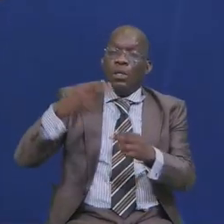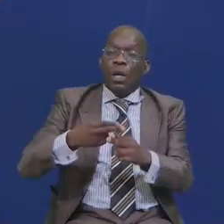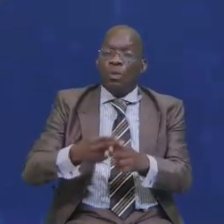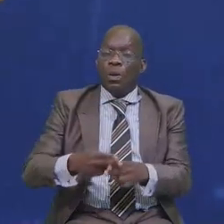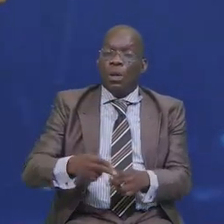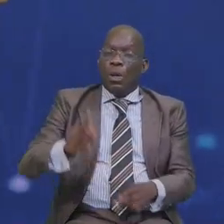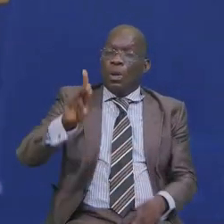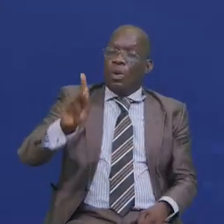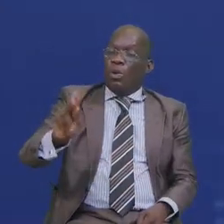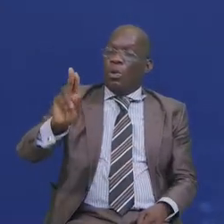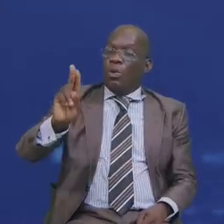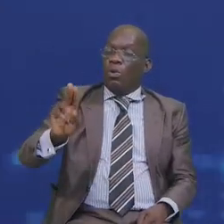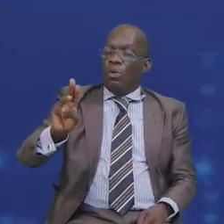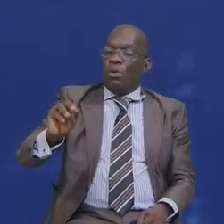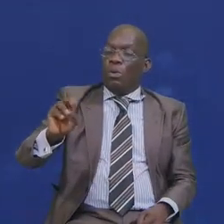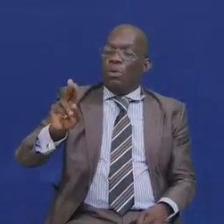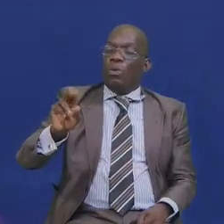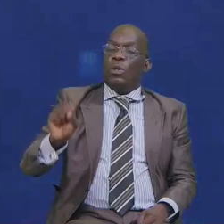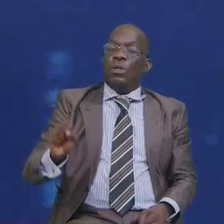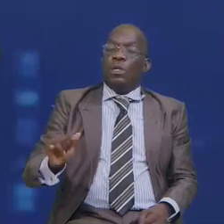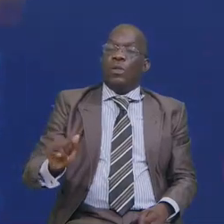on m'a excommunié. Et ils ont dit,